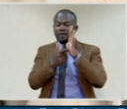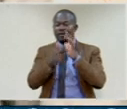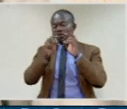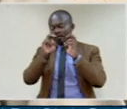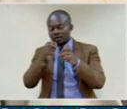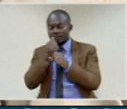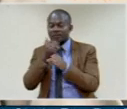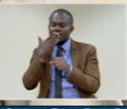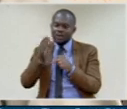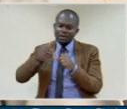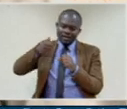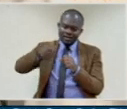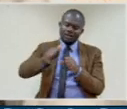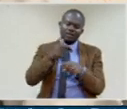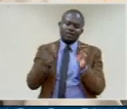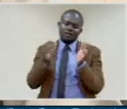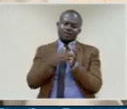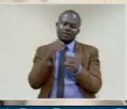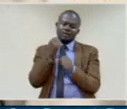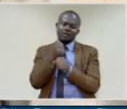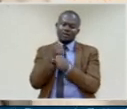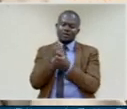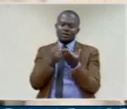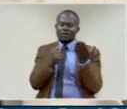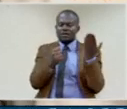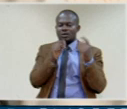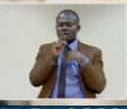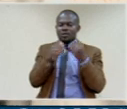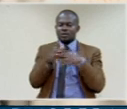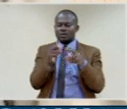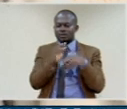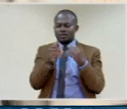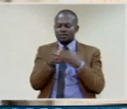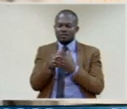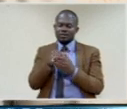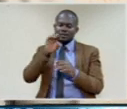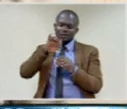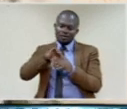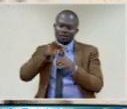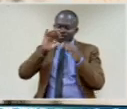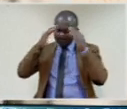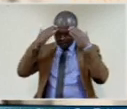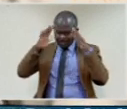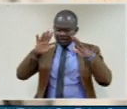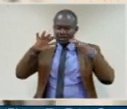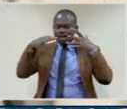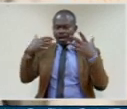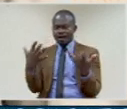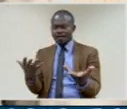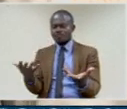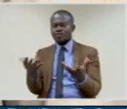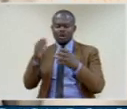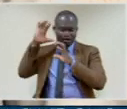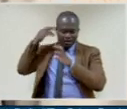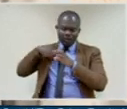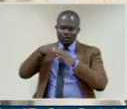ari imikorere ye mibi ariko ari imikorere ku baturage basanzwe babandi batora batazi ukuntu amakuru